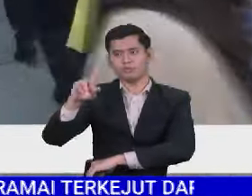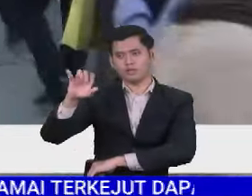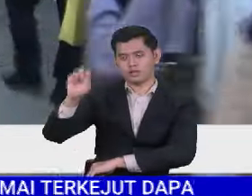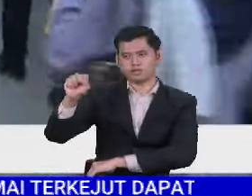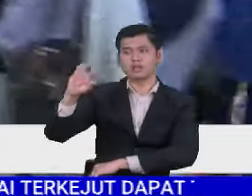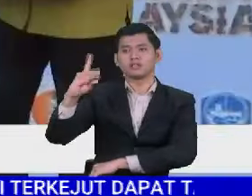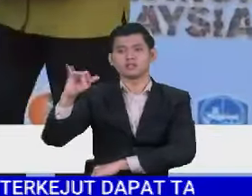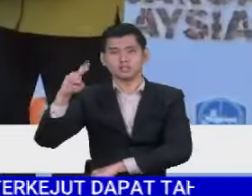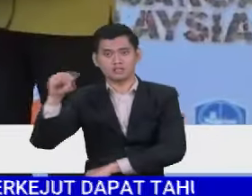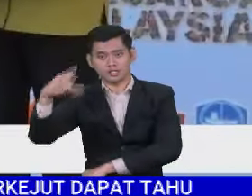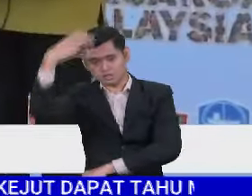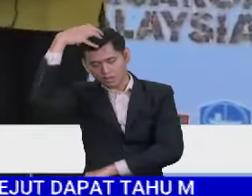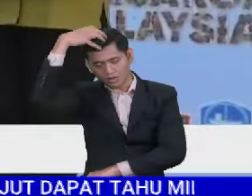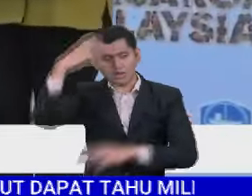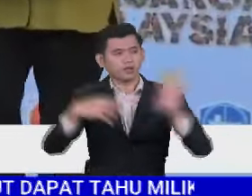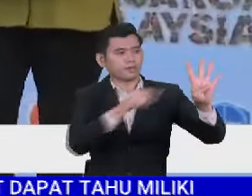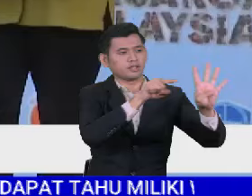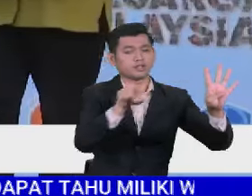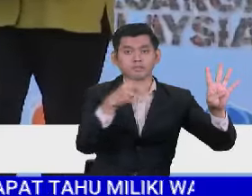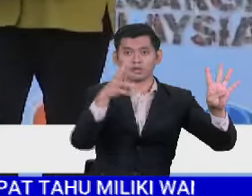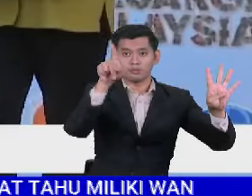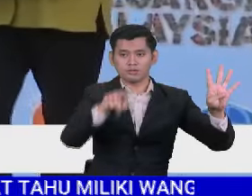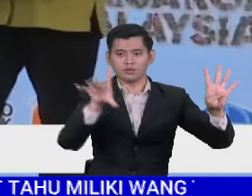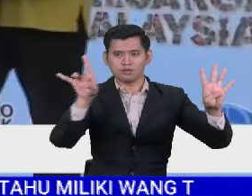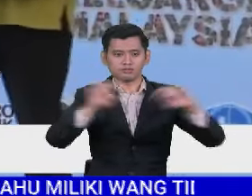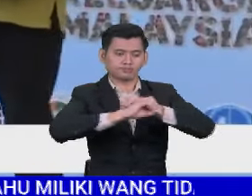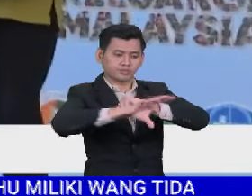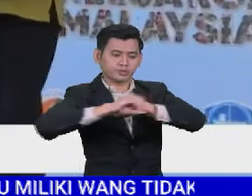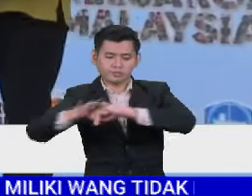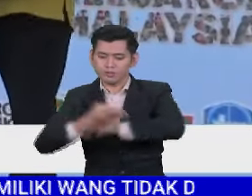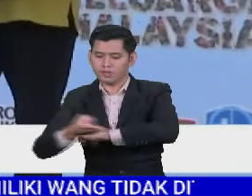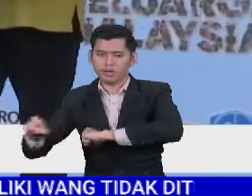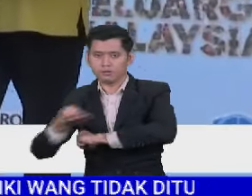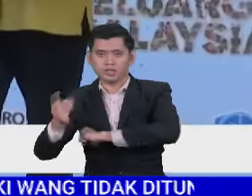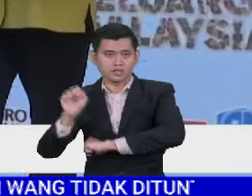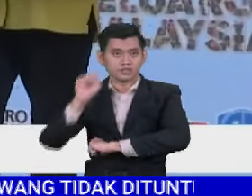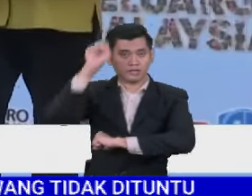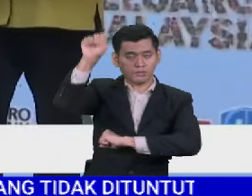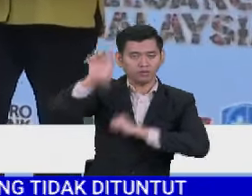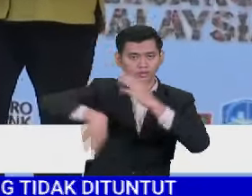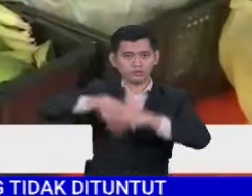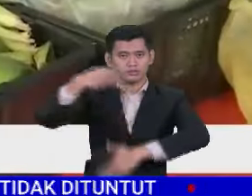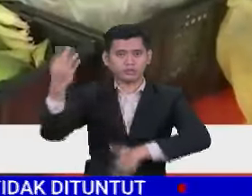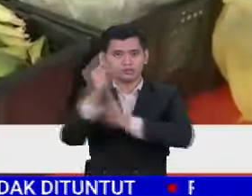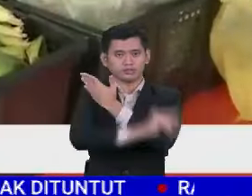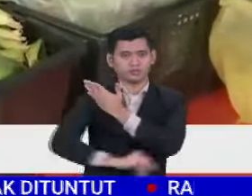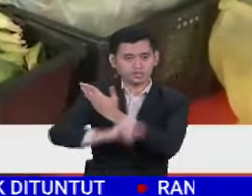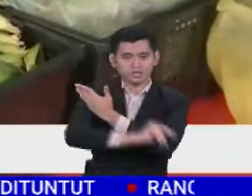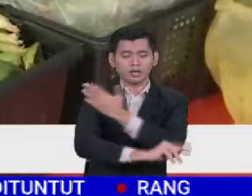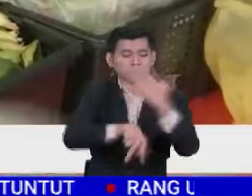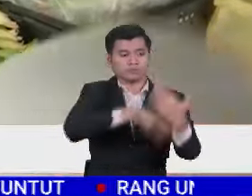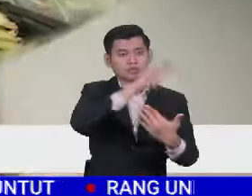Selangor pada 4 hingga 14 ogos bagi mempromosikan produknya ke pasaran luar negeri dalam